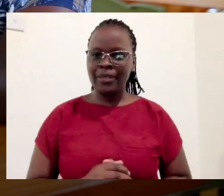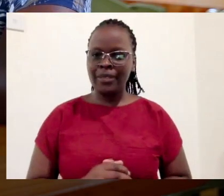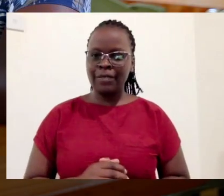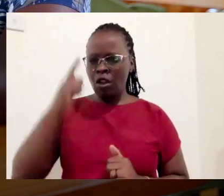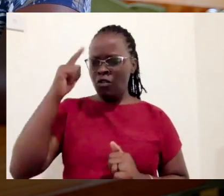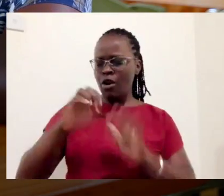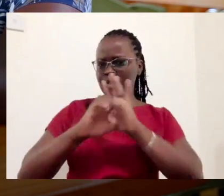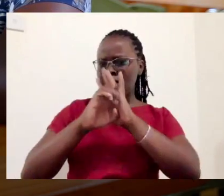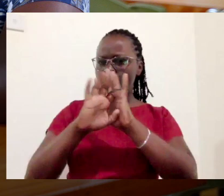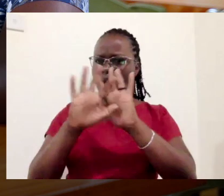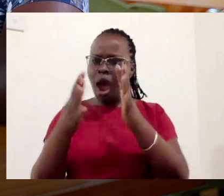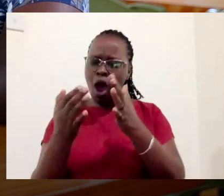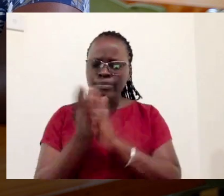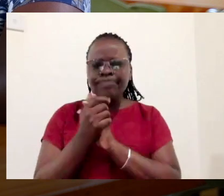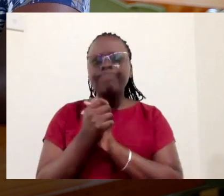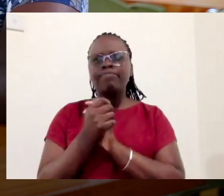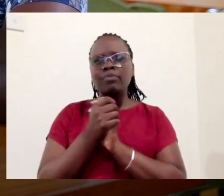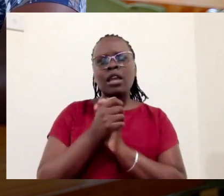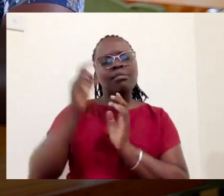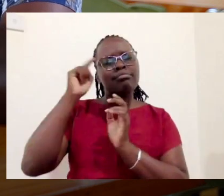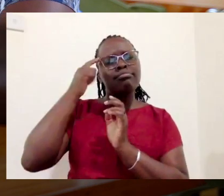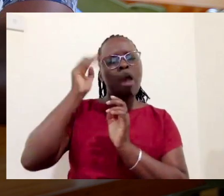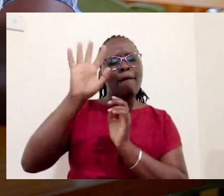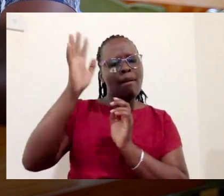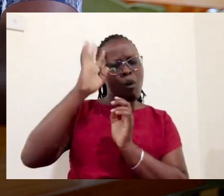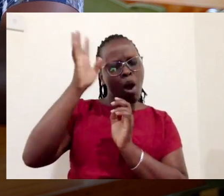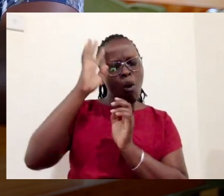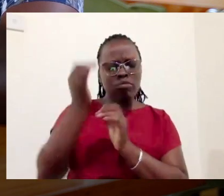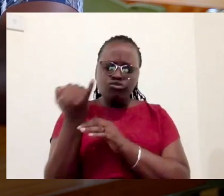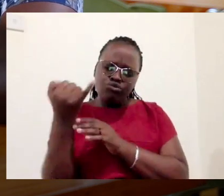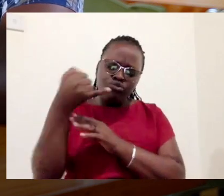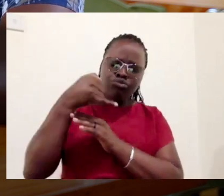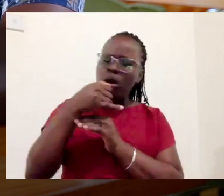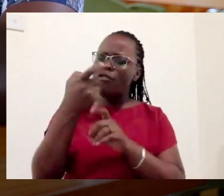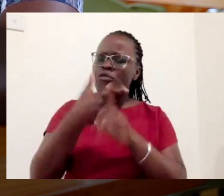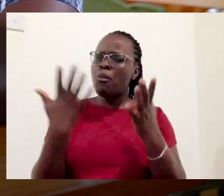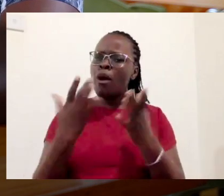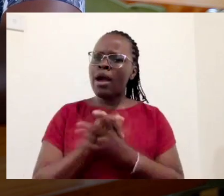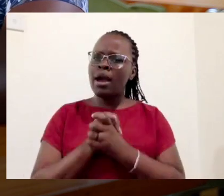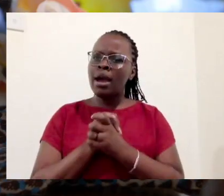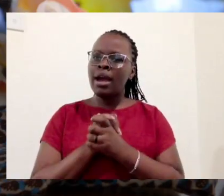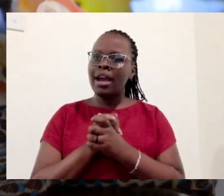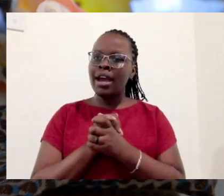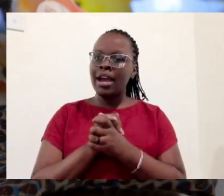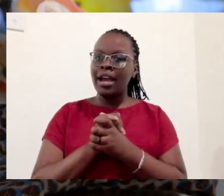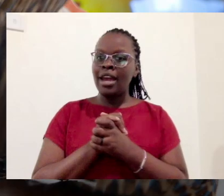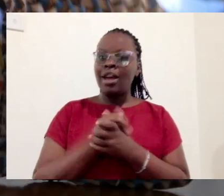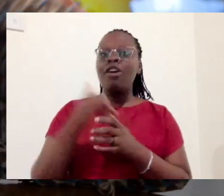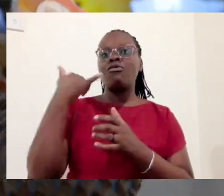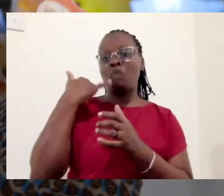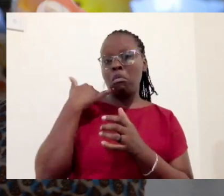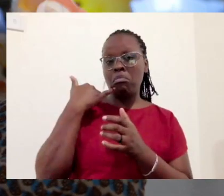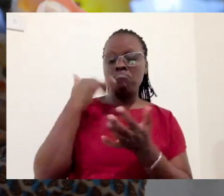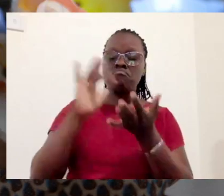Na vitu kama design, yani uamue ndio uitengeneze ifike mpaka hapa, unatoa wapi hiyo design? Ninatoa